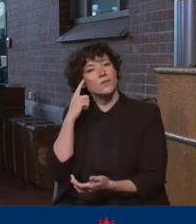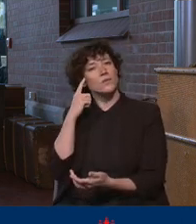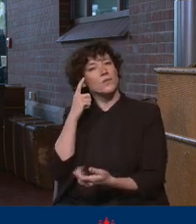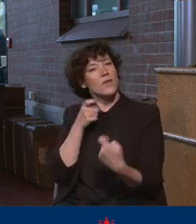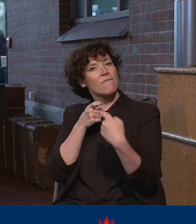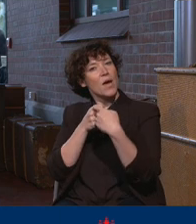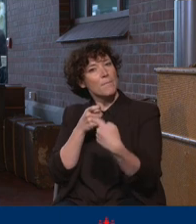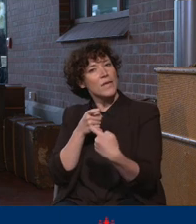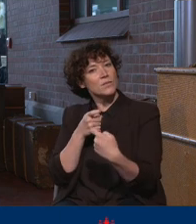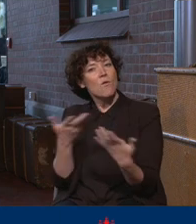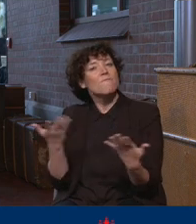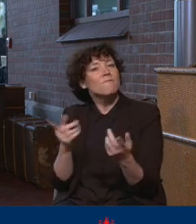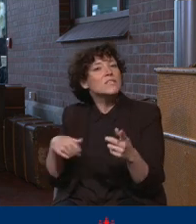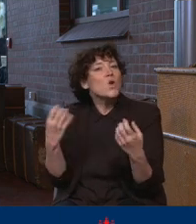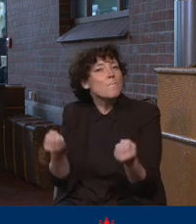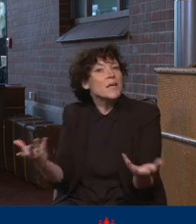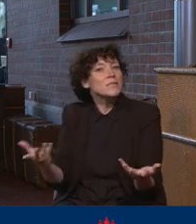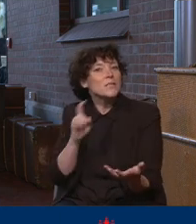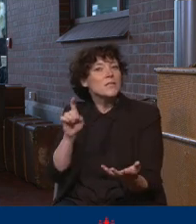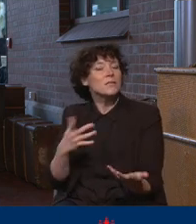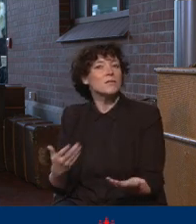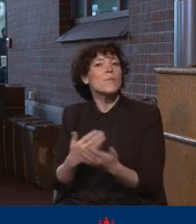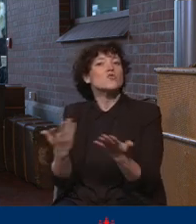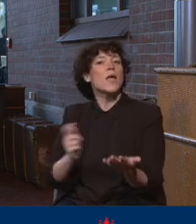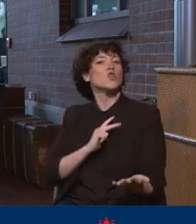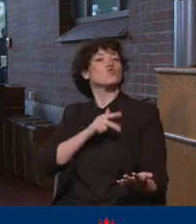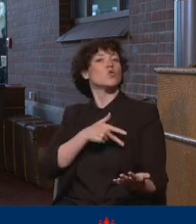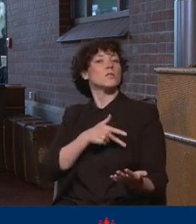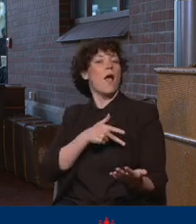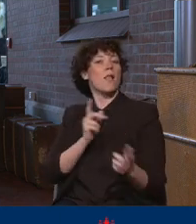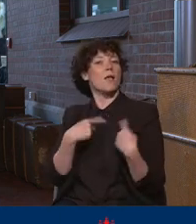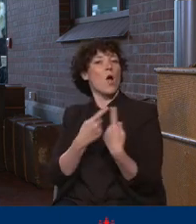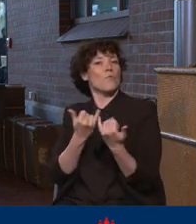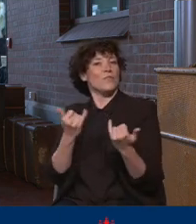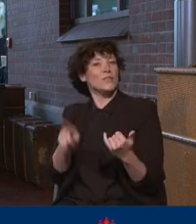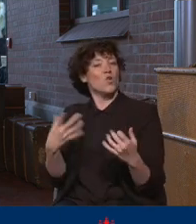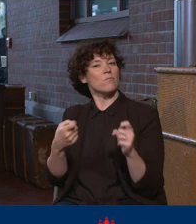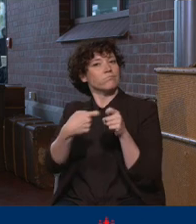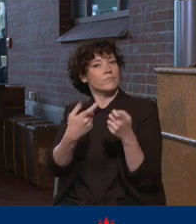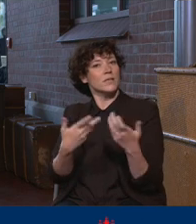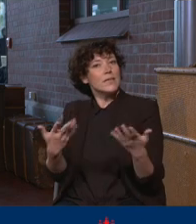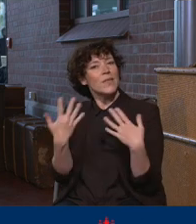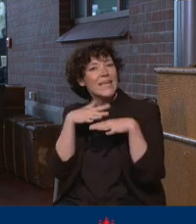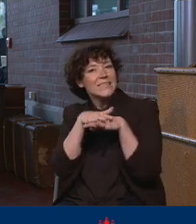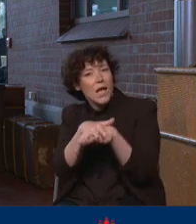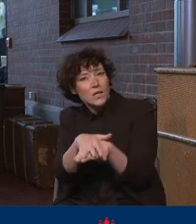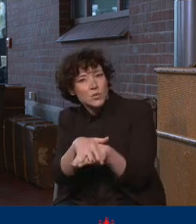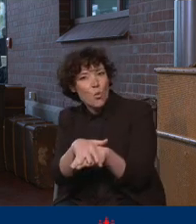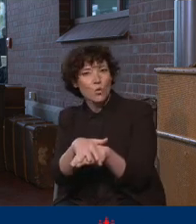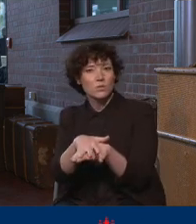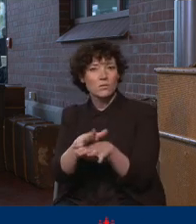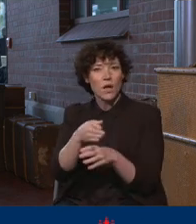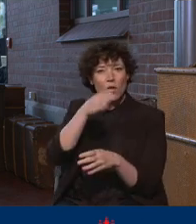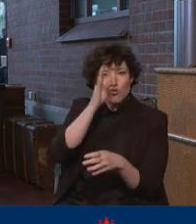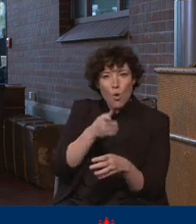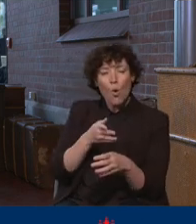also was soll da passieren wie sollen diese räume sozial zusammenkommen gibt es dagegen der integration zwischen dem norden